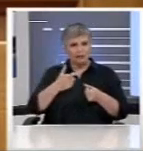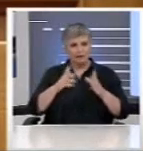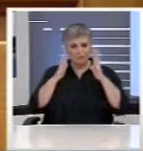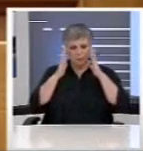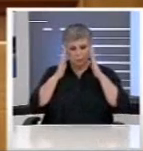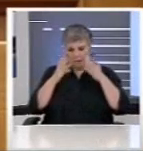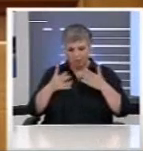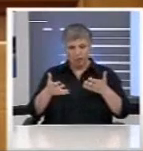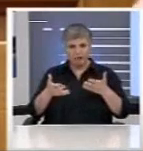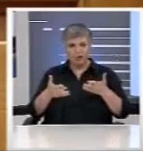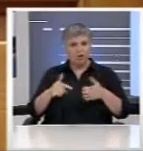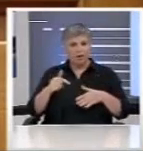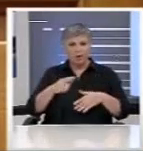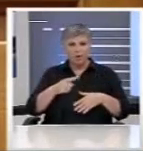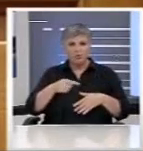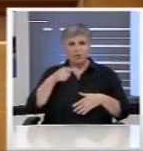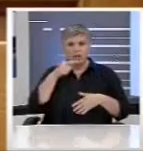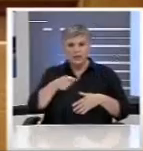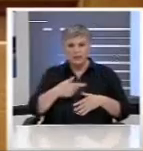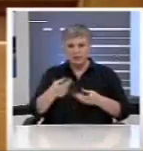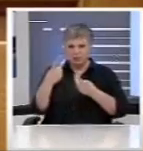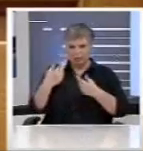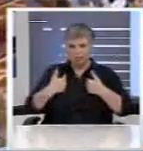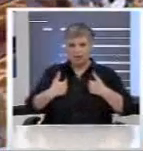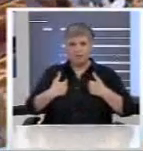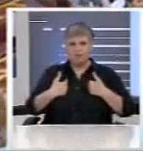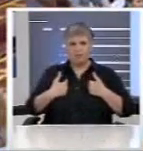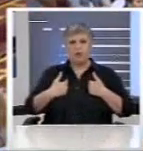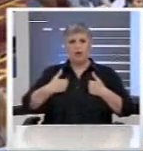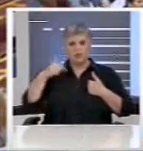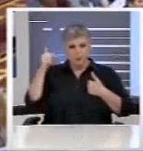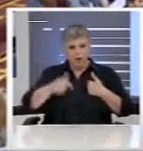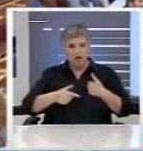την ίδια αριθμητική του μπακαλόγατου, την ίδια αριθμητική του μπακαλόγατου.